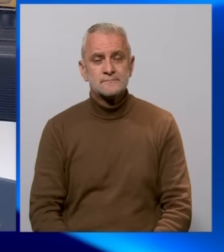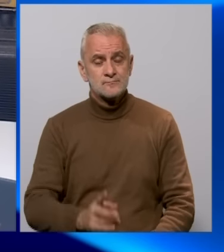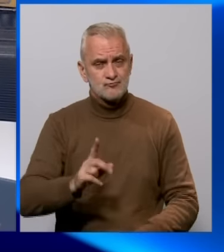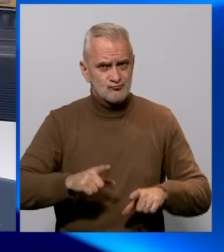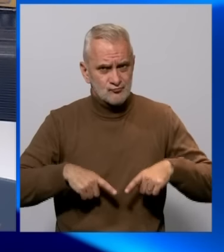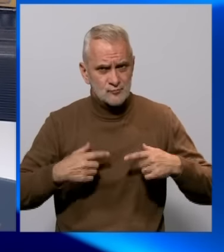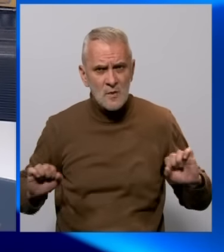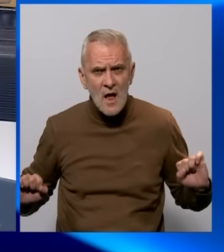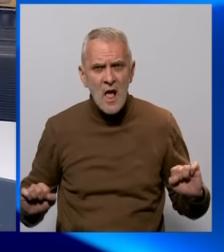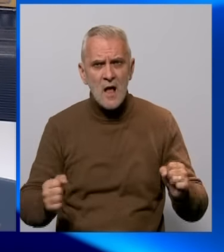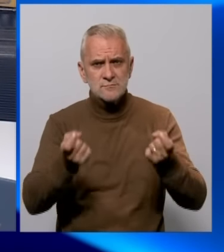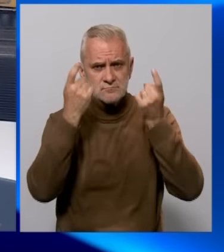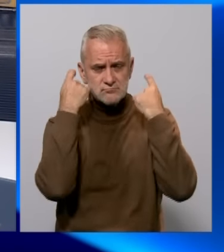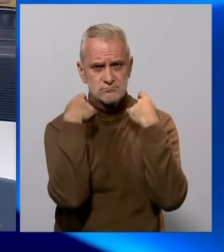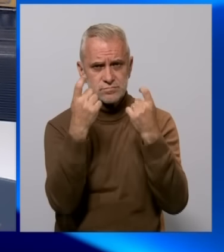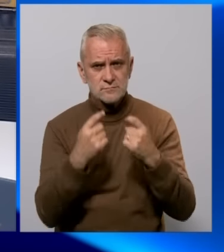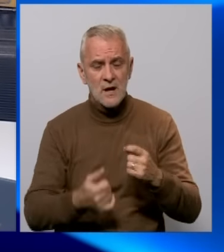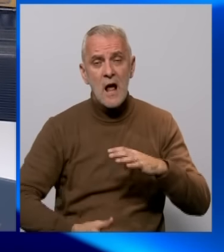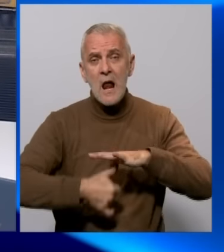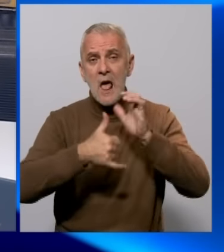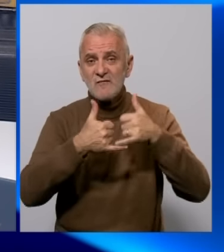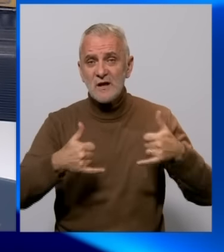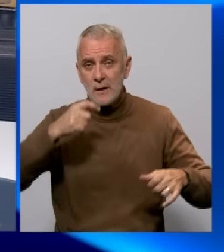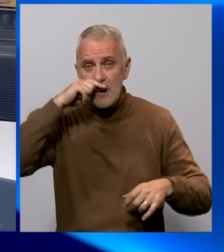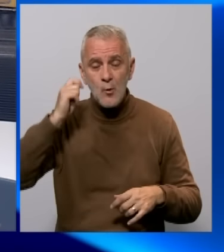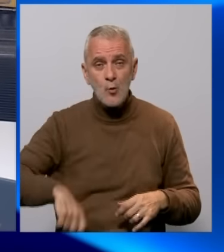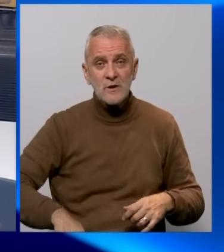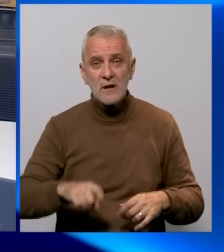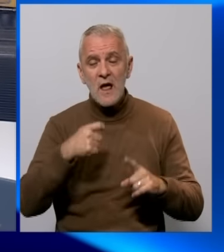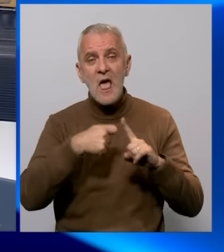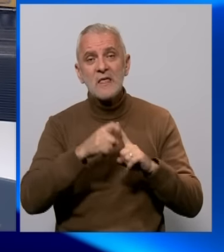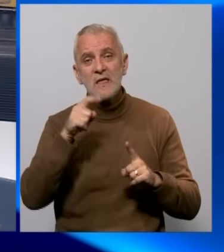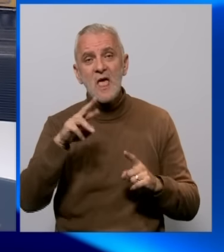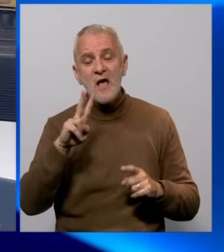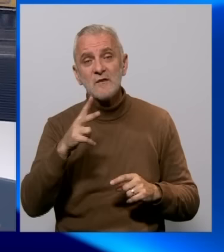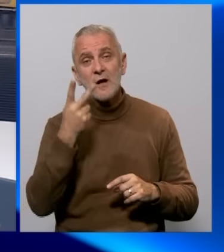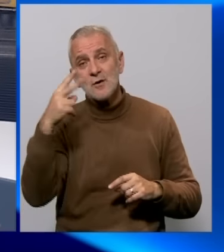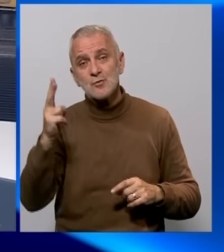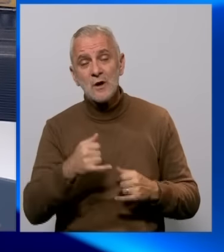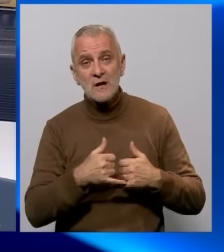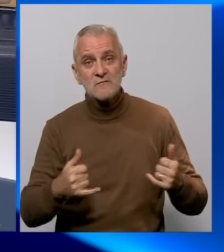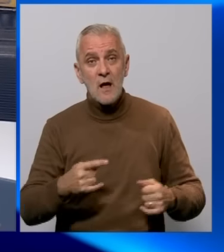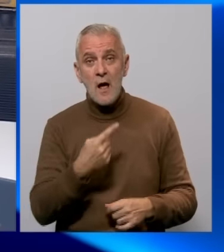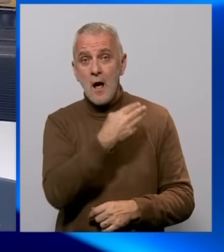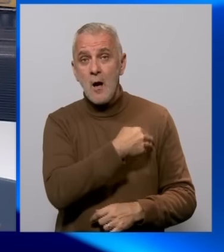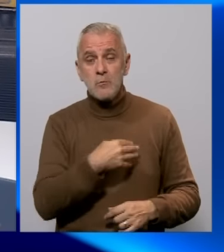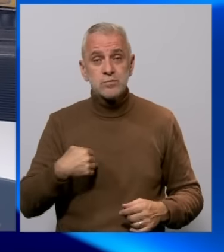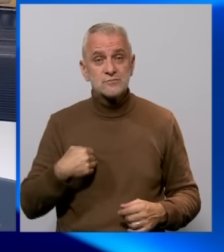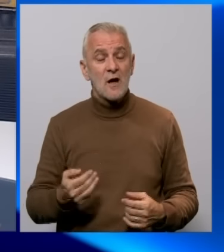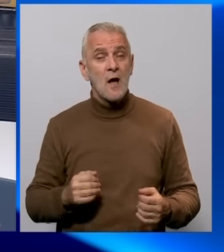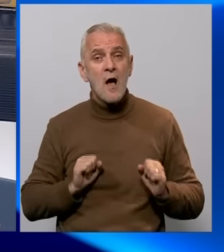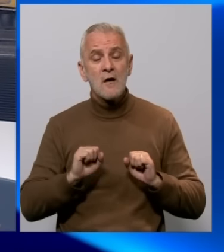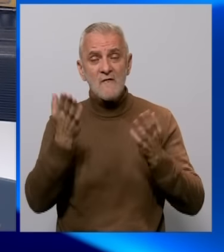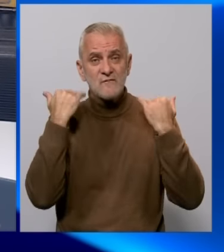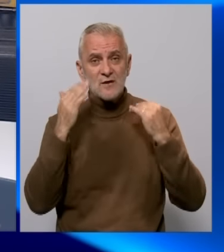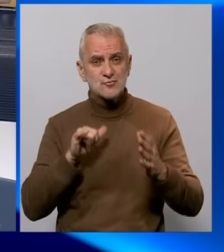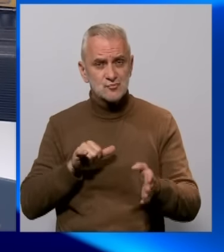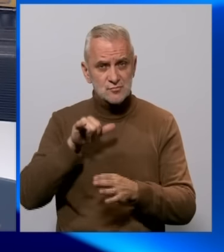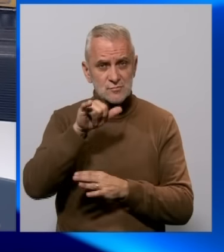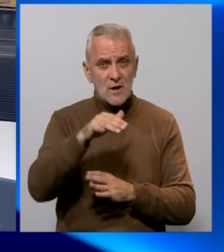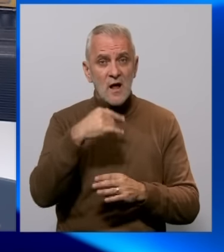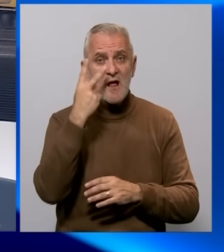Jutro su eksplozije potresale glavni grad Ukrajine, Kijev i druge gradove, dok je susjedna Poljska aktivirala vazdušne snage nakon